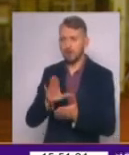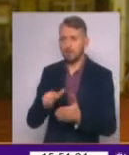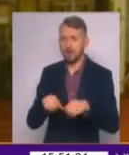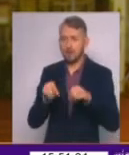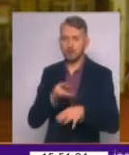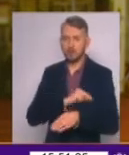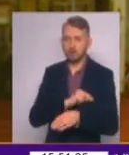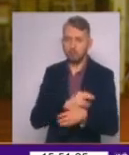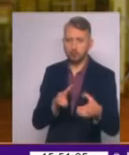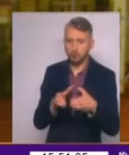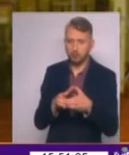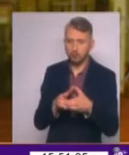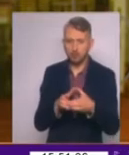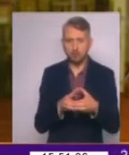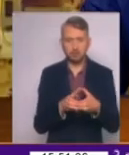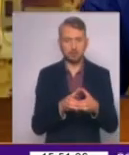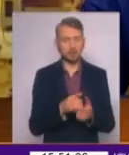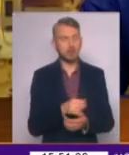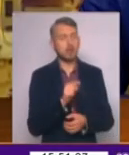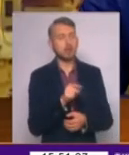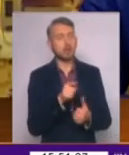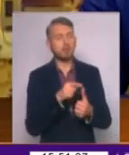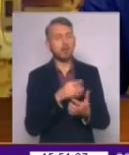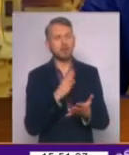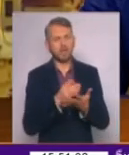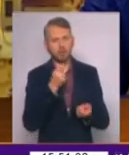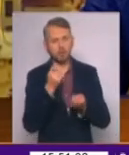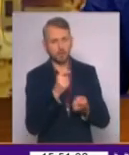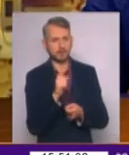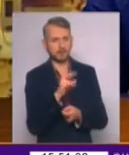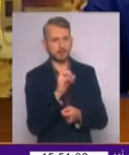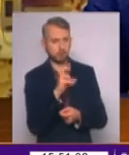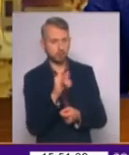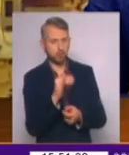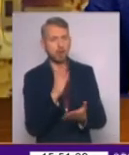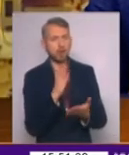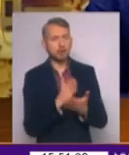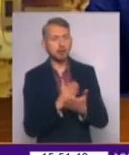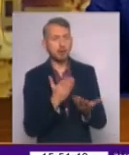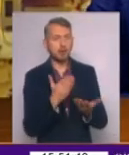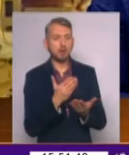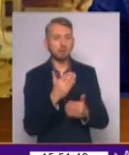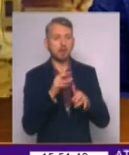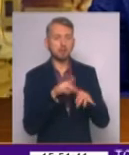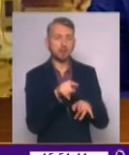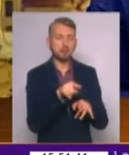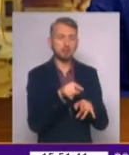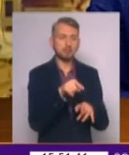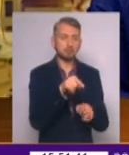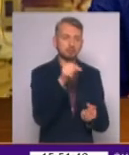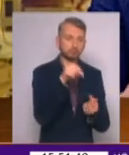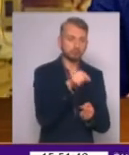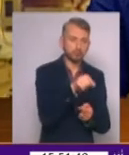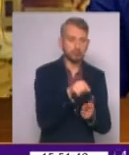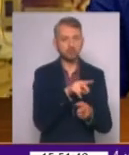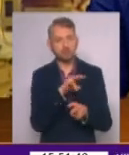робочої групи і ну, інших там, нюансів? Там, по-перше, є нюанси з НАБУ, тому що є підслідність справ, є суми, по яким можна